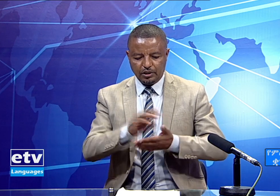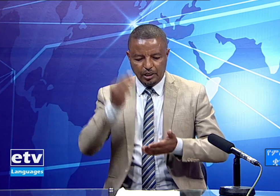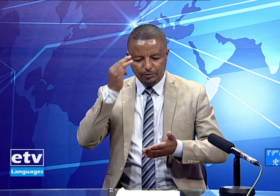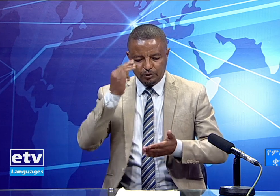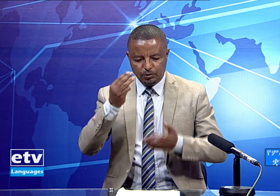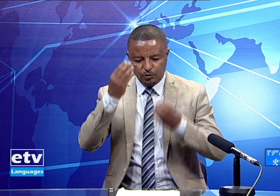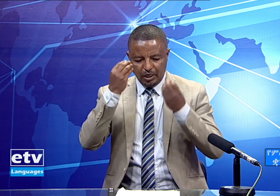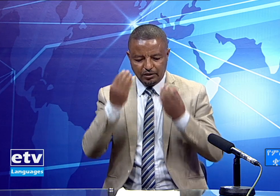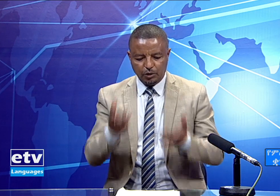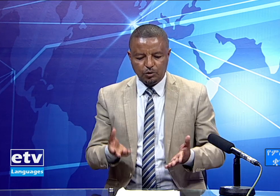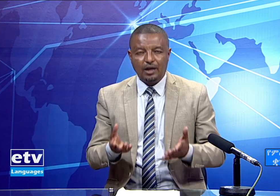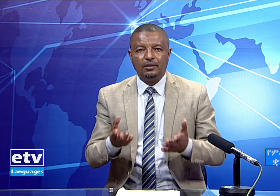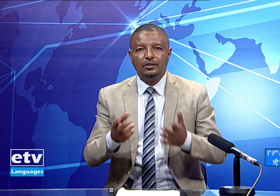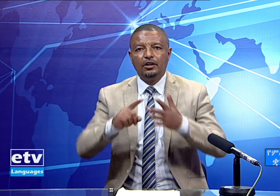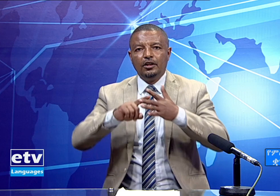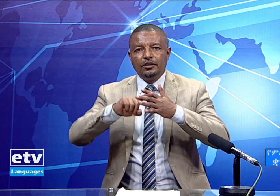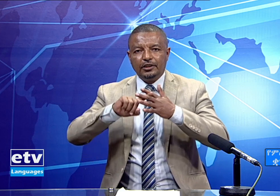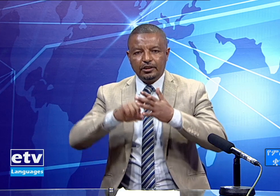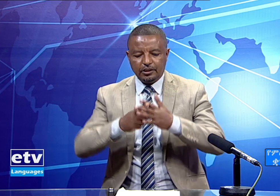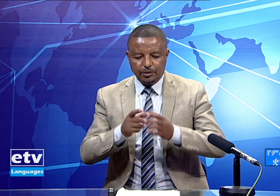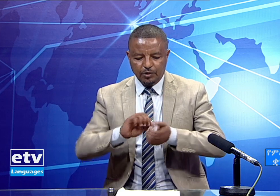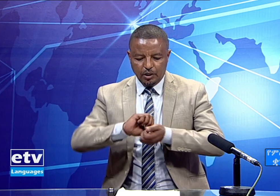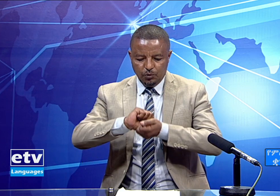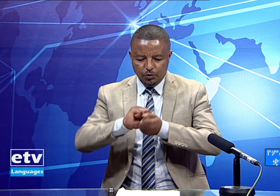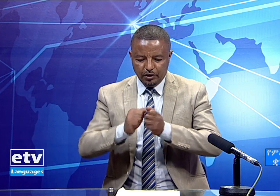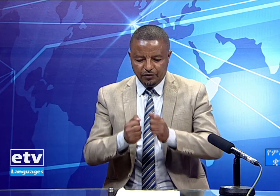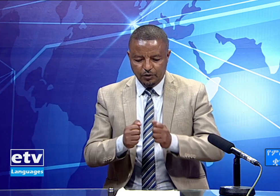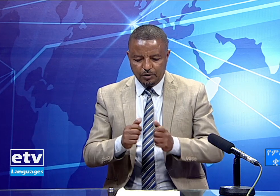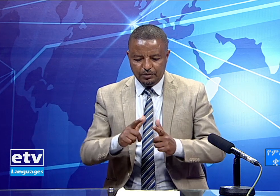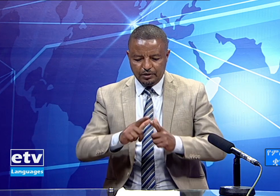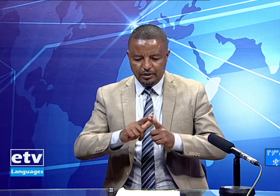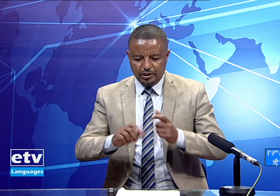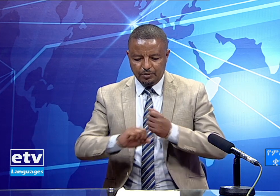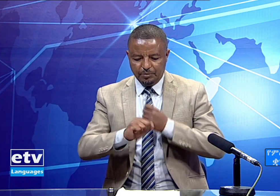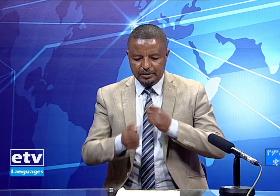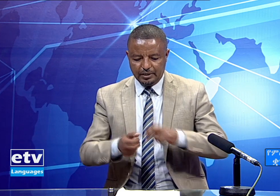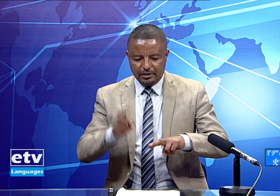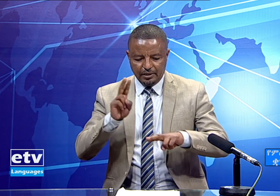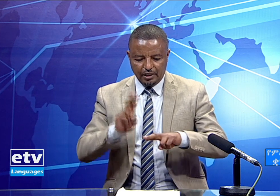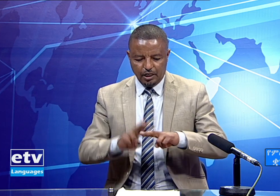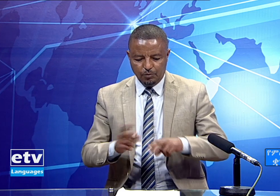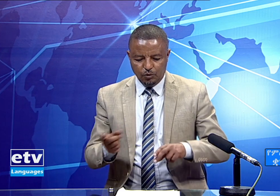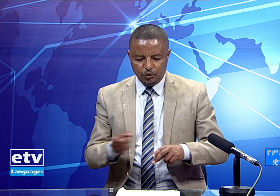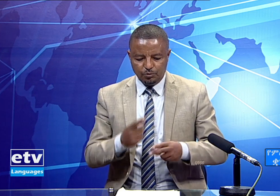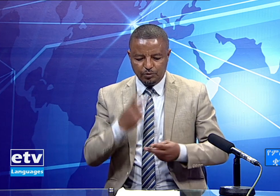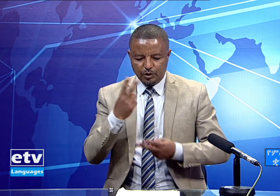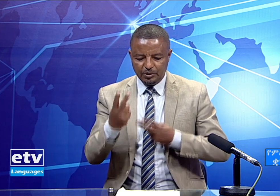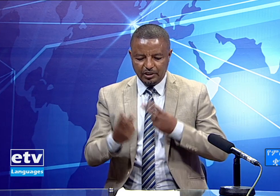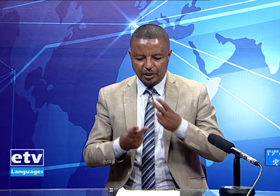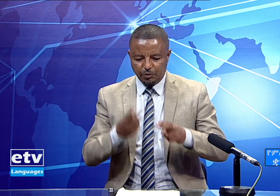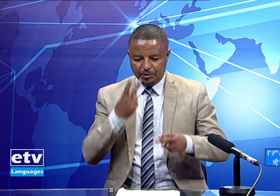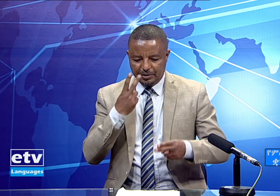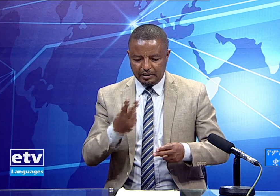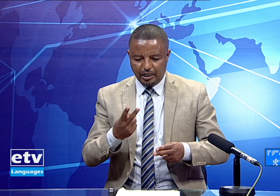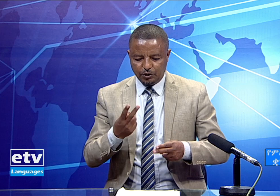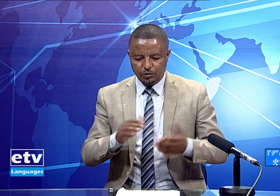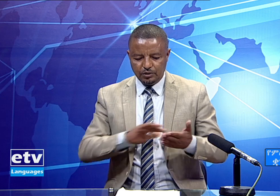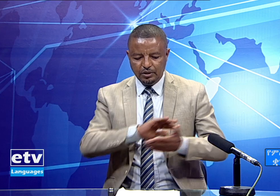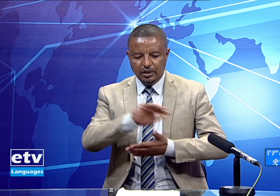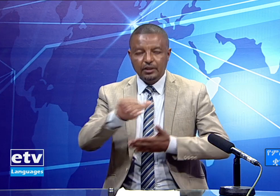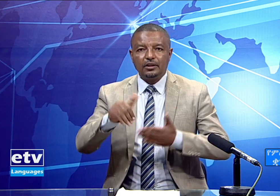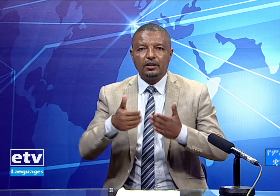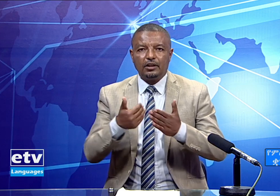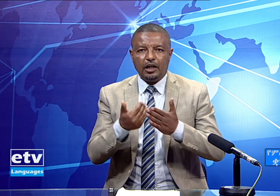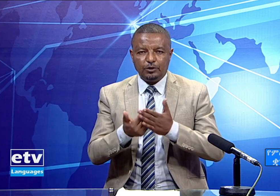መጀመሩን ጠቅላይ ሚኒስትሩ አስታውሰዋል። የተጀመረው ሪፎርም ትልቅ መሰረት የጣለ መሆኑን በጉብኝታቸው